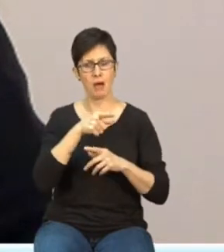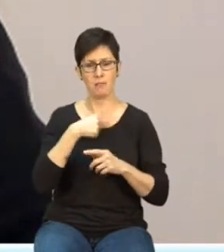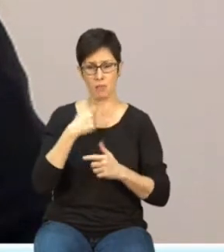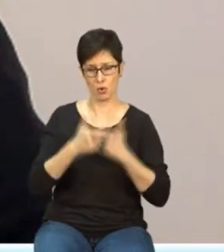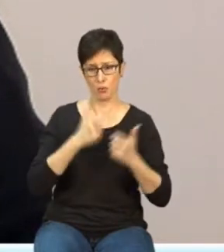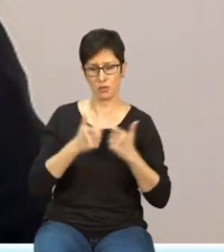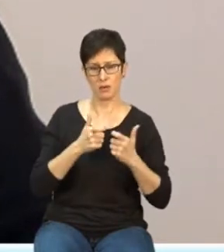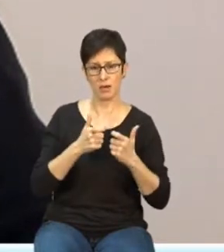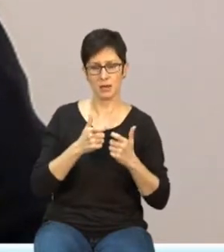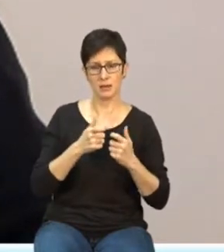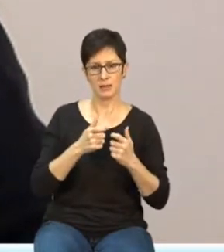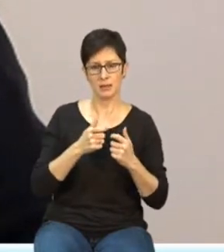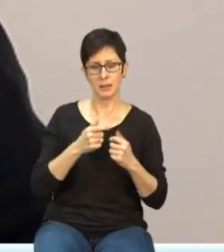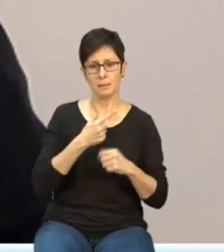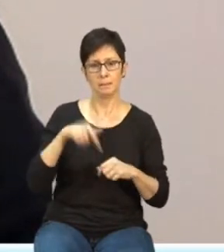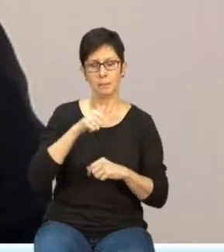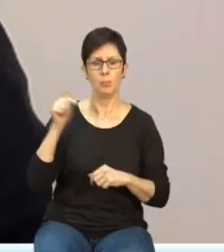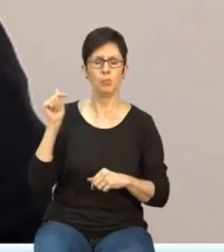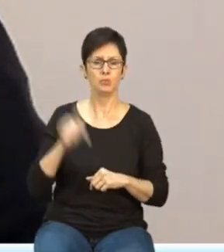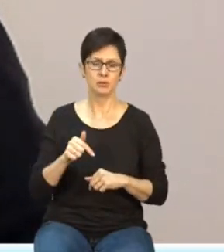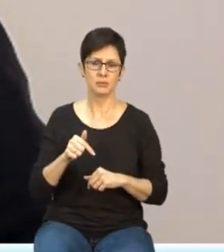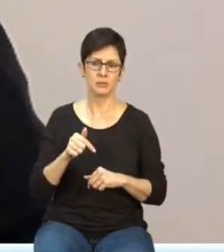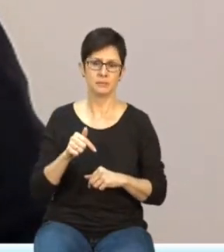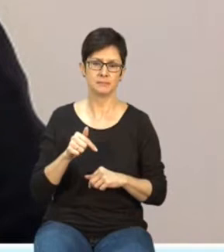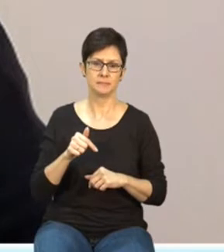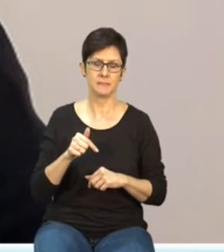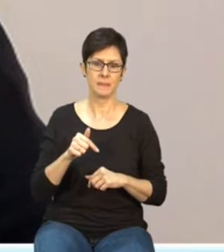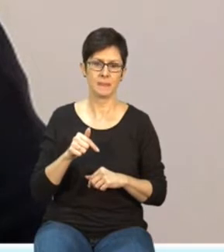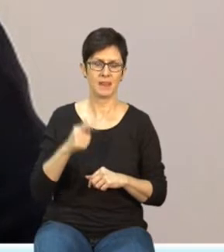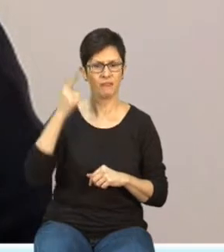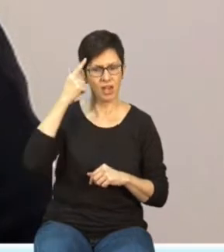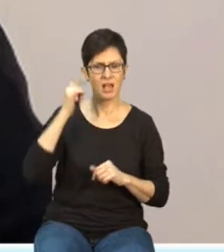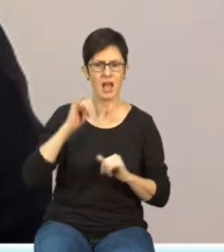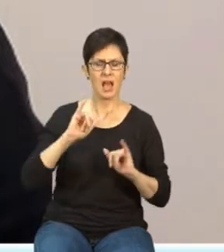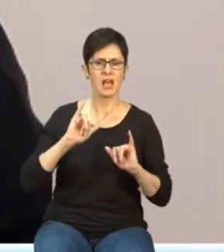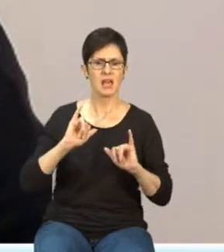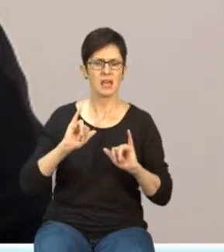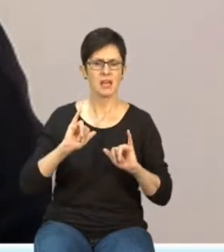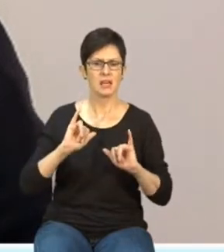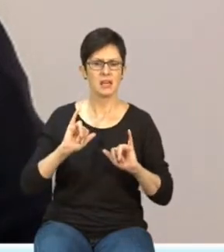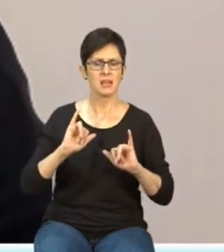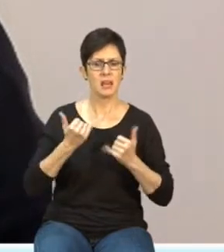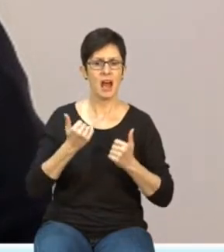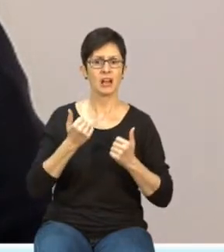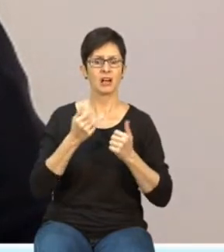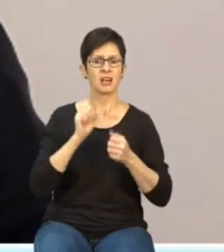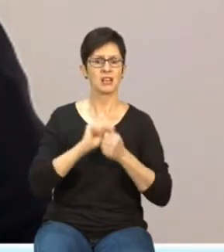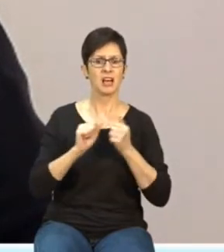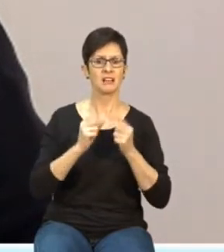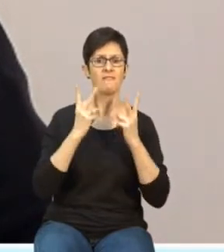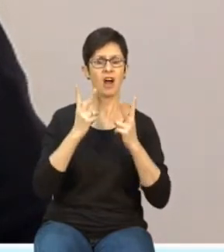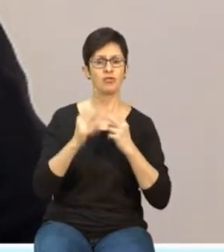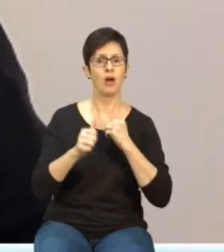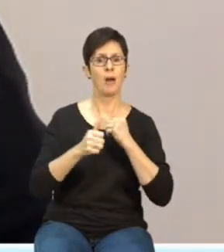My także musimy odnieść do tego jaka jest waga danych schodów naukowych ponieważ mamy